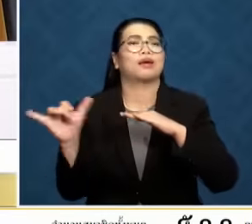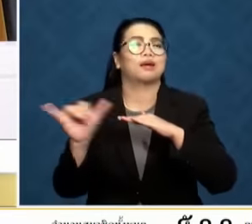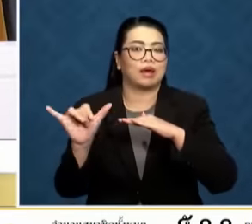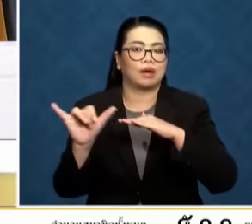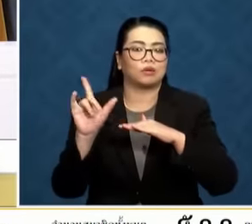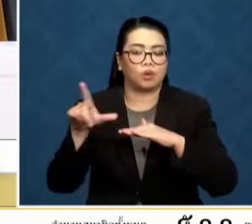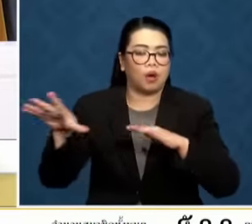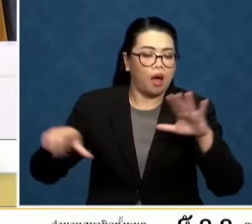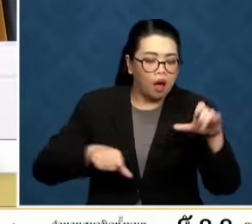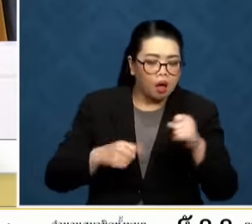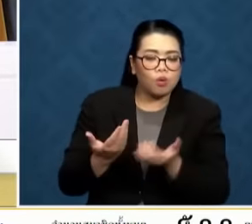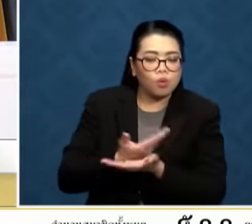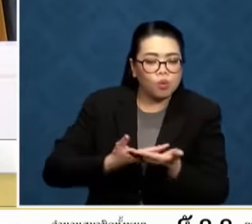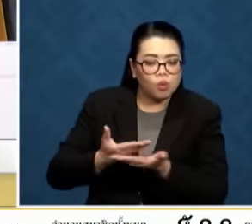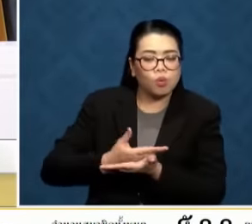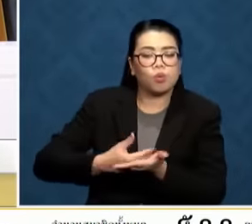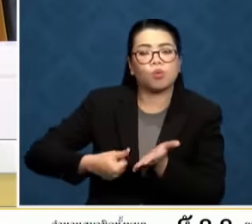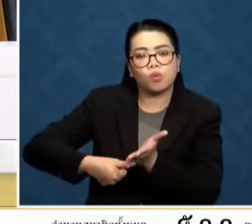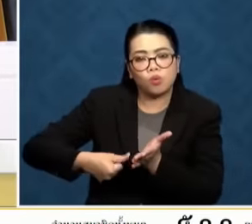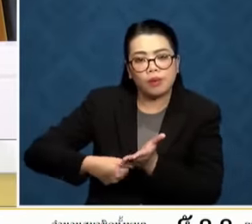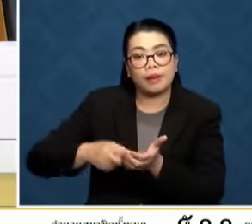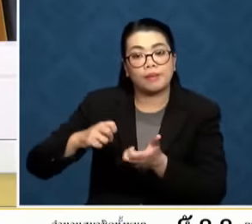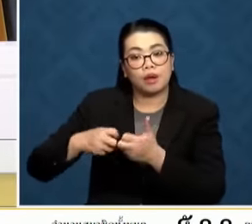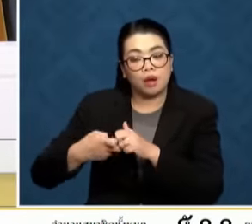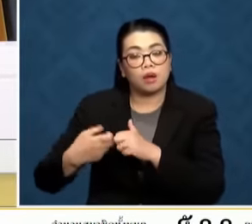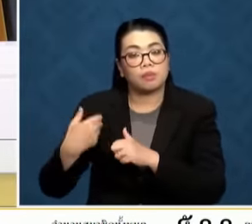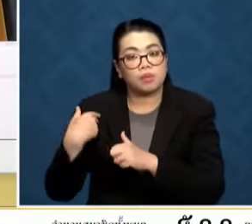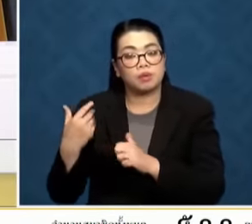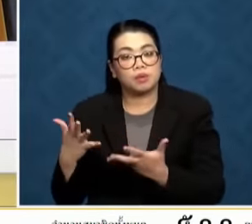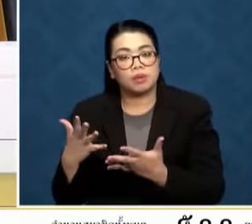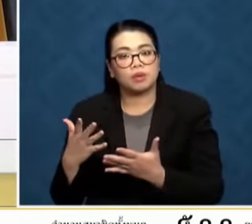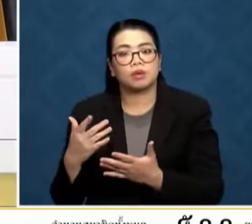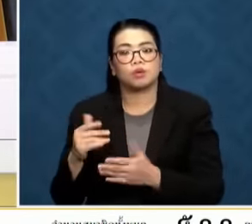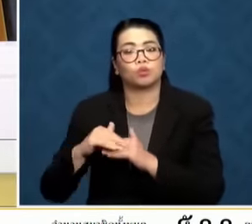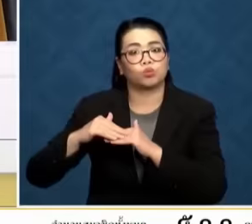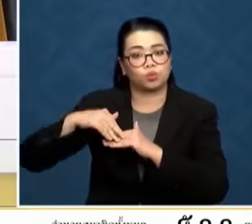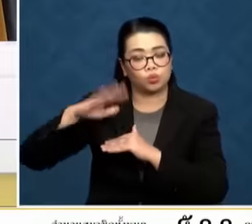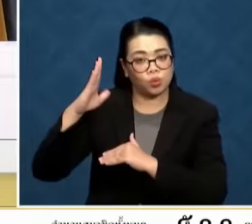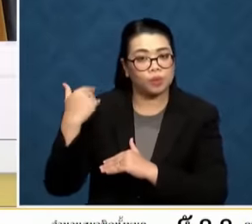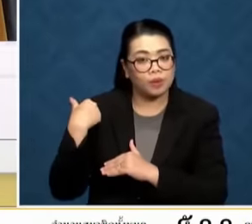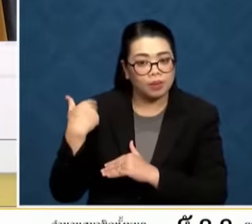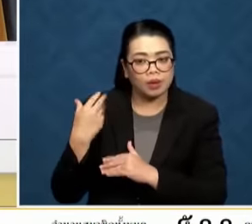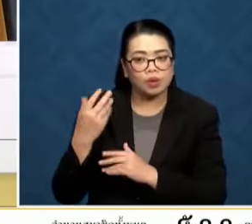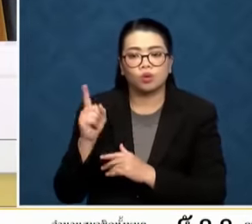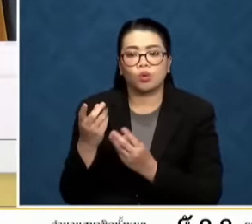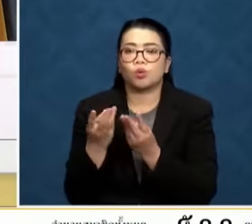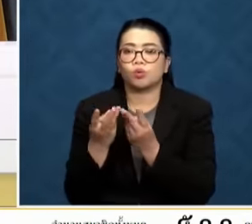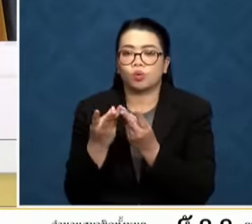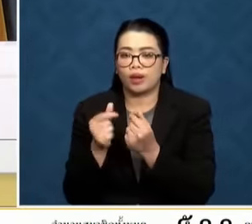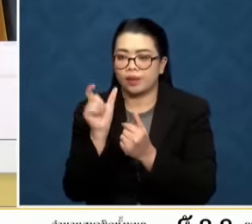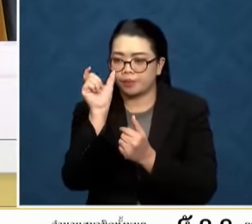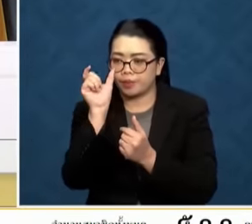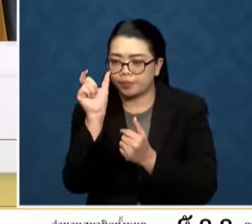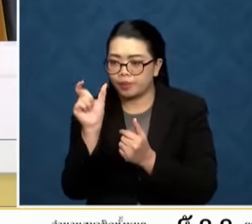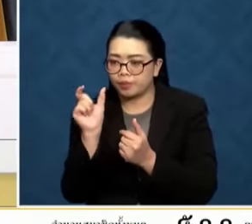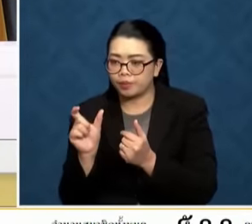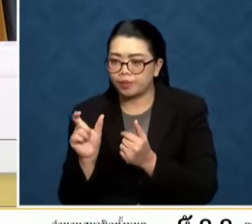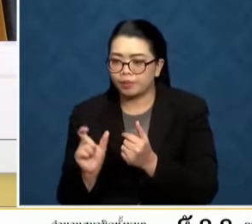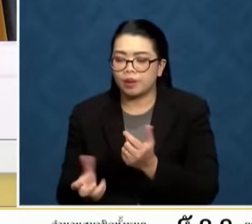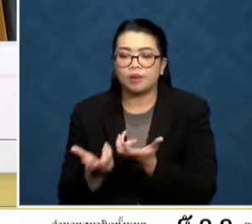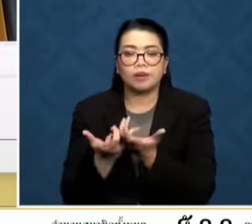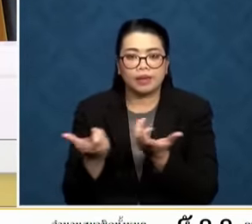คุยกันว่านี่สาธารณะนั้นเป็นปัญหาหรือไม่นี่สาธารณะนั้นสูงเกินไปหรือไม่ดูกันที่ตัวเลขดูกันที่หลักการครับ